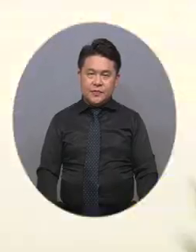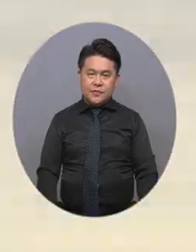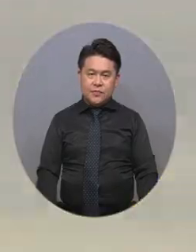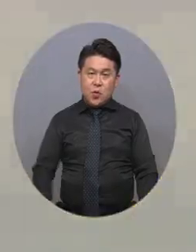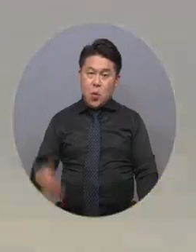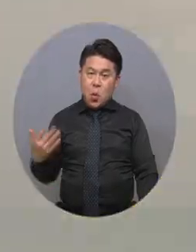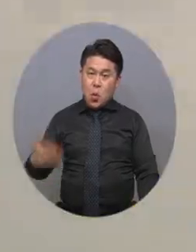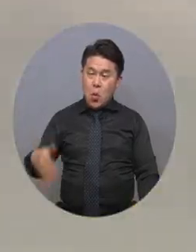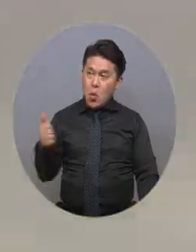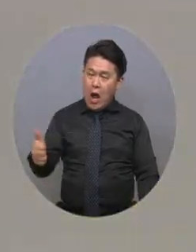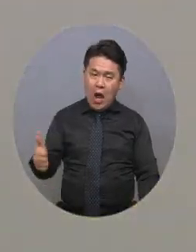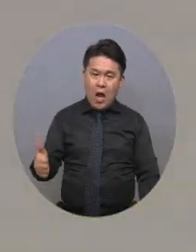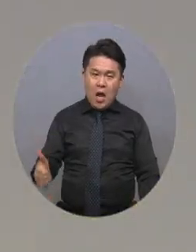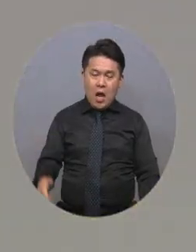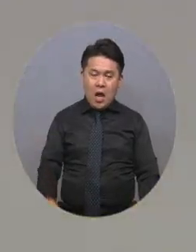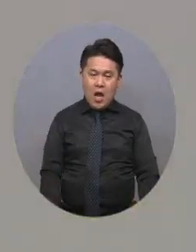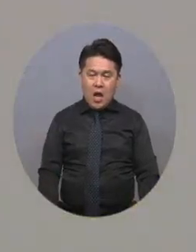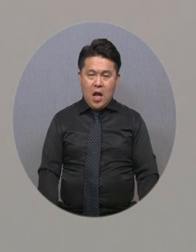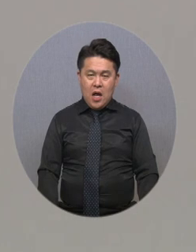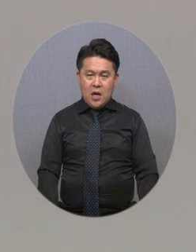굿샷. 오, 잘 쳤다.